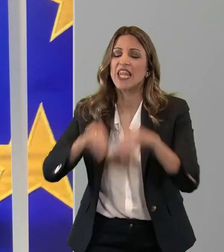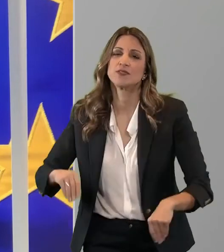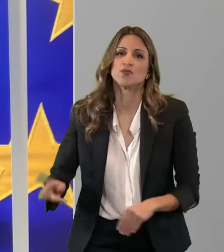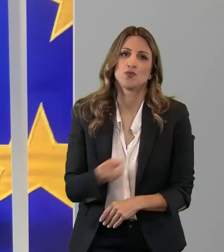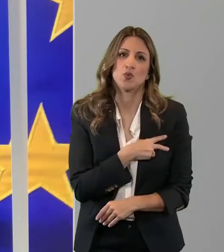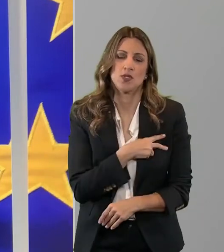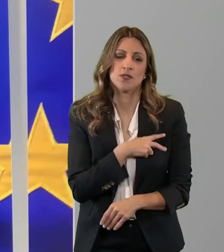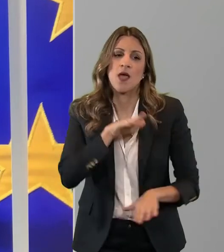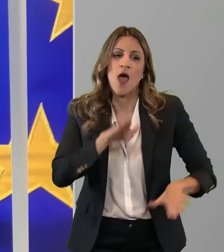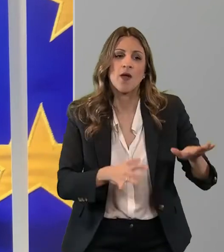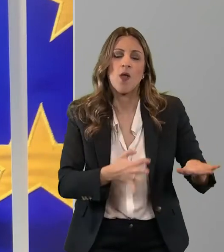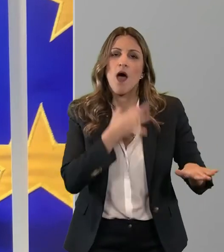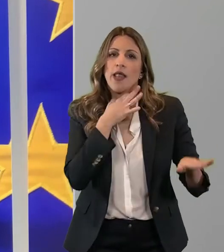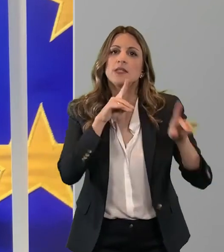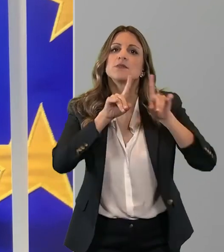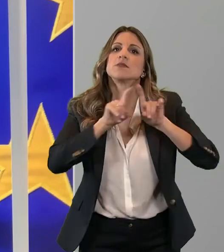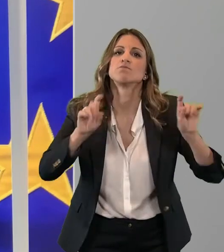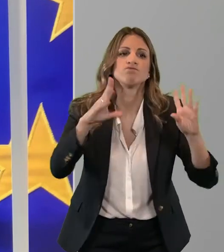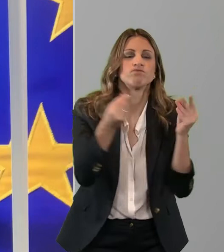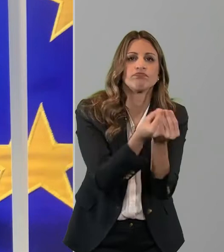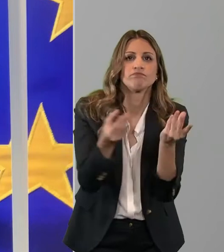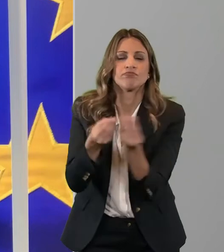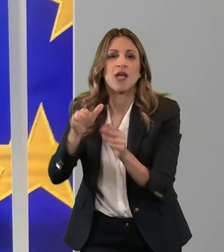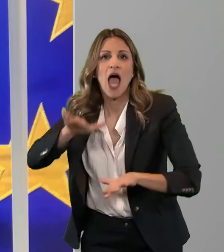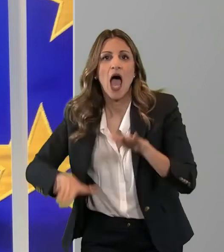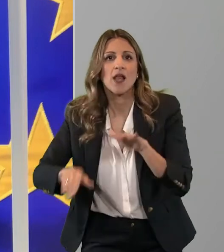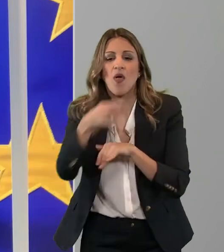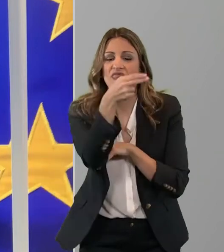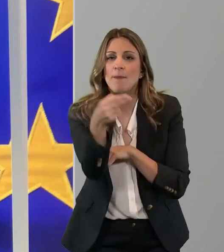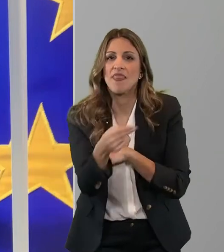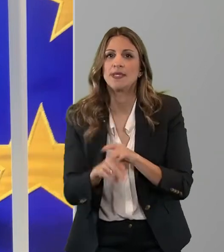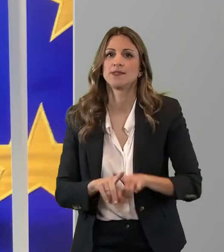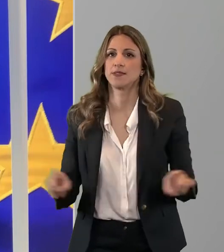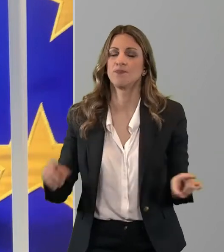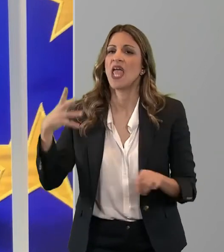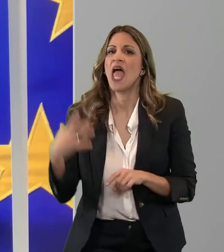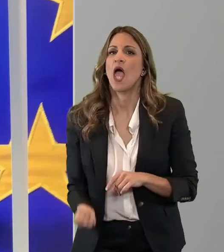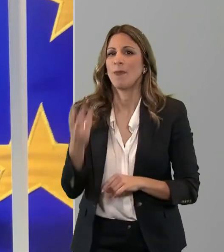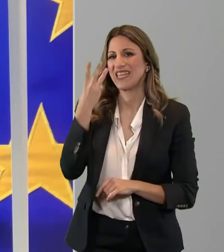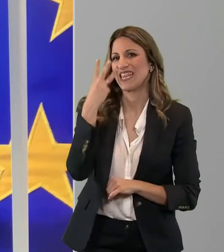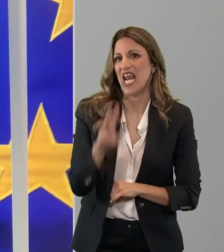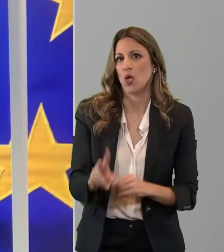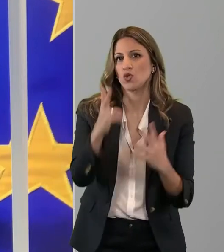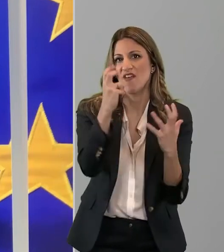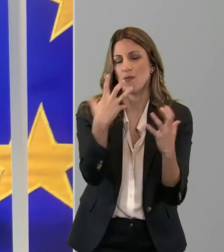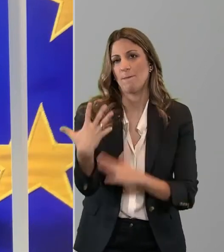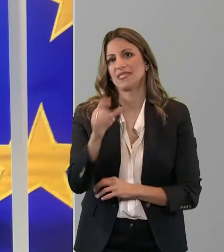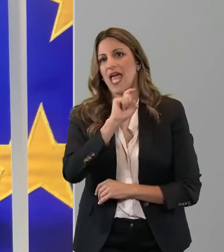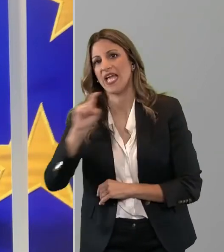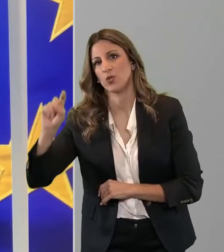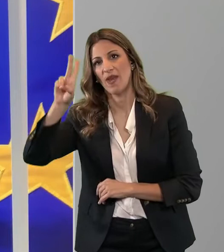προσαρμοσμένων στις συγκεκριμένες ανάγκες κάθε κλάδου. Έχουμε πόρους περίπου 375 εκατομμυρίων